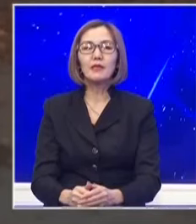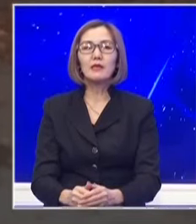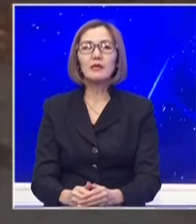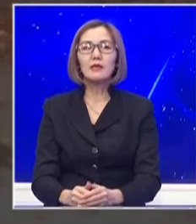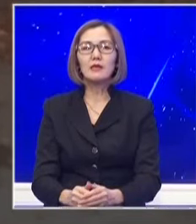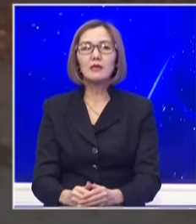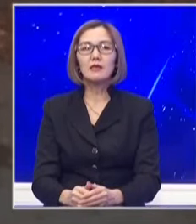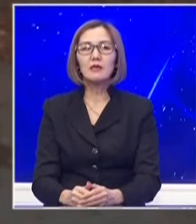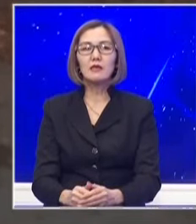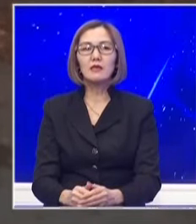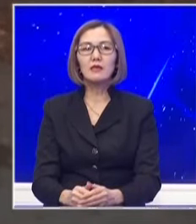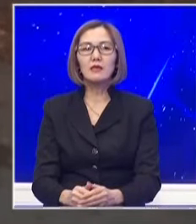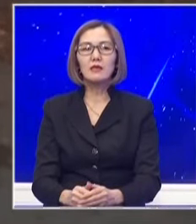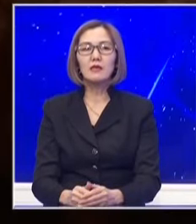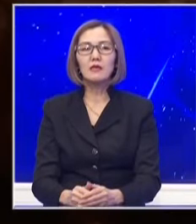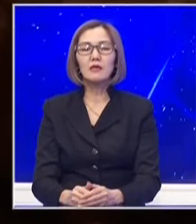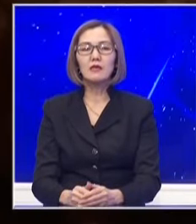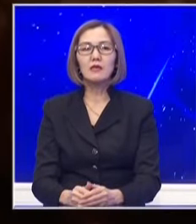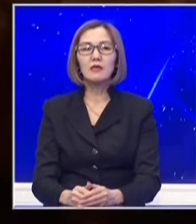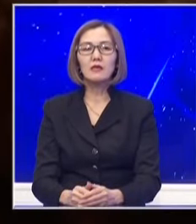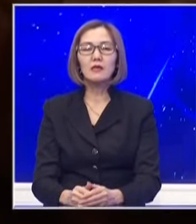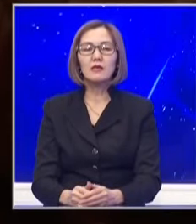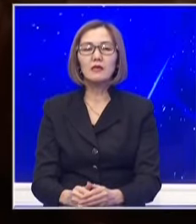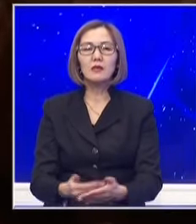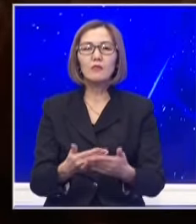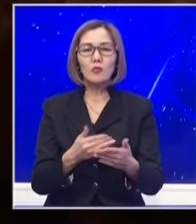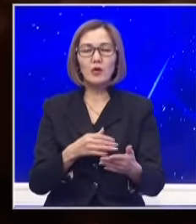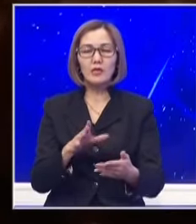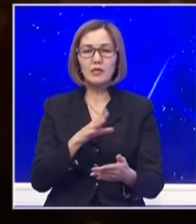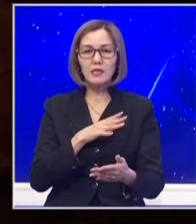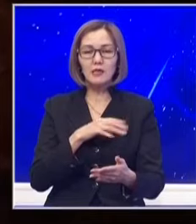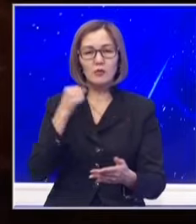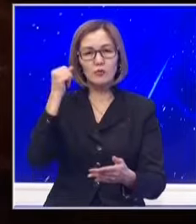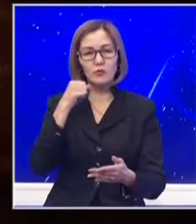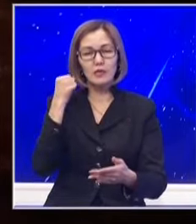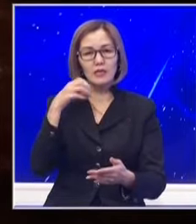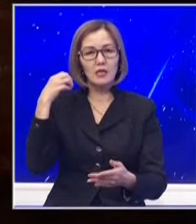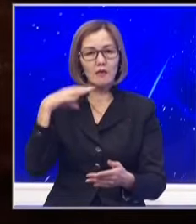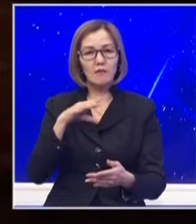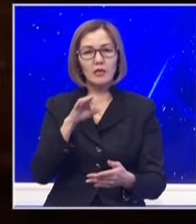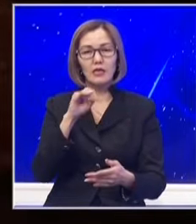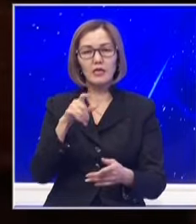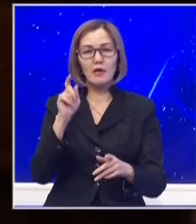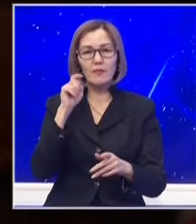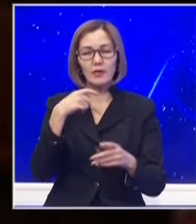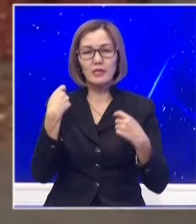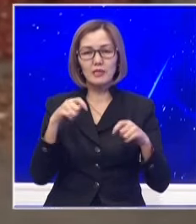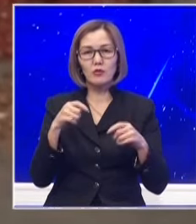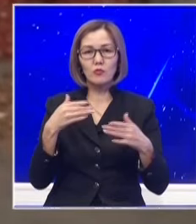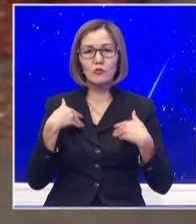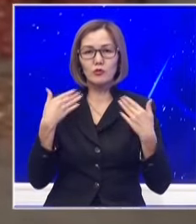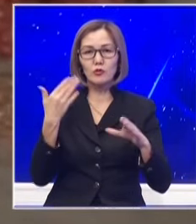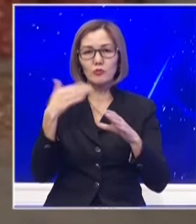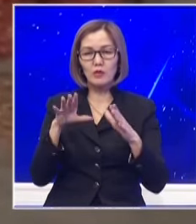адай, ақшасын беремін. Бұған дейін үкімет Өзбекстанға, Ауғанстанға және Иранға пиязды сату бойынша ұсыныстар жіберген